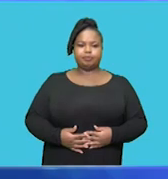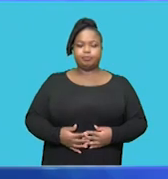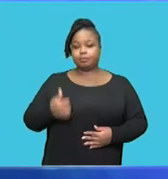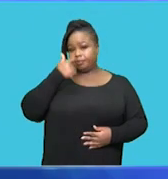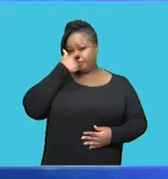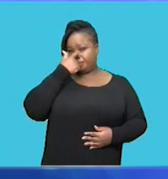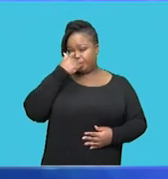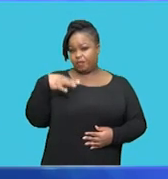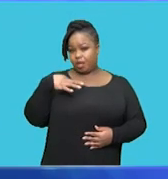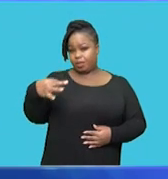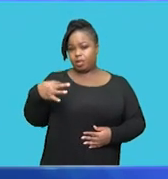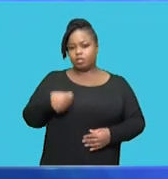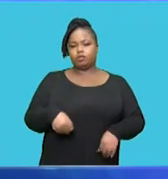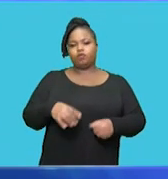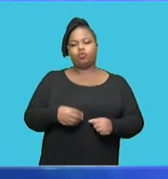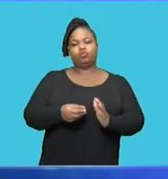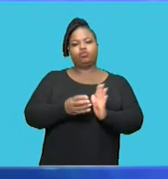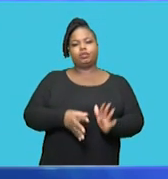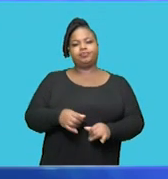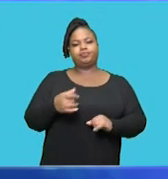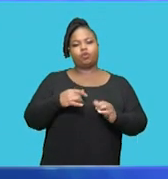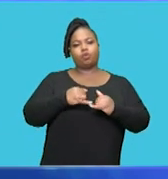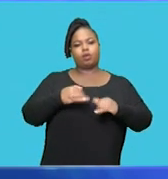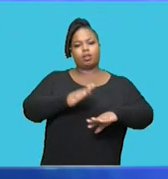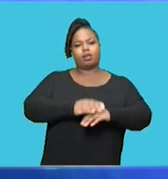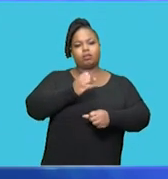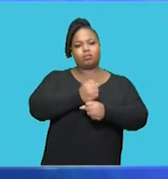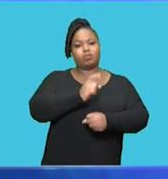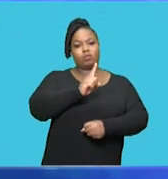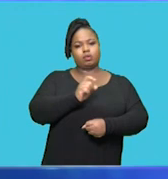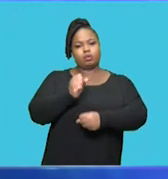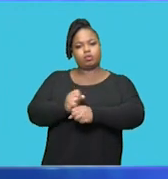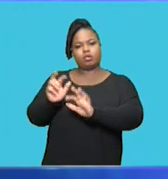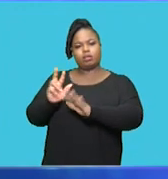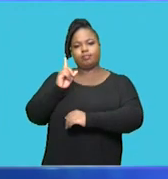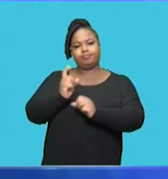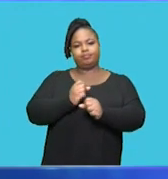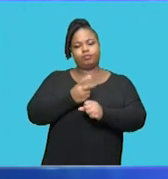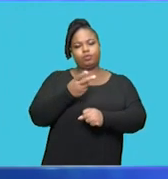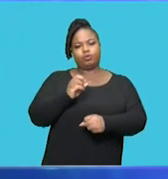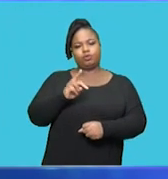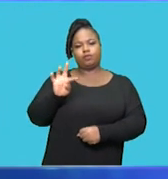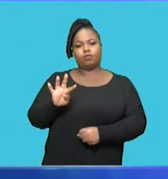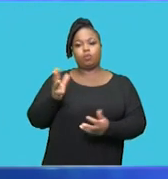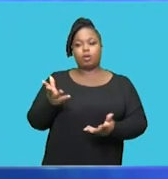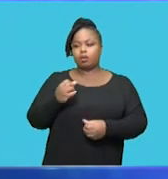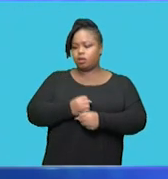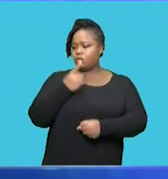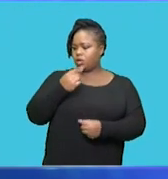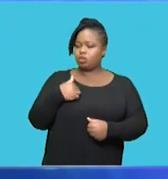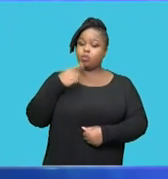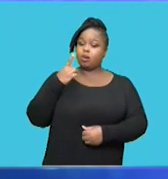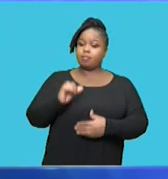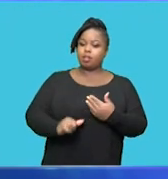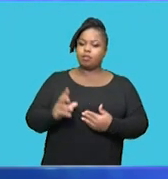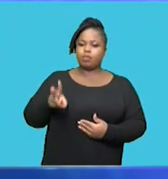Kwa mkiru wakaba fundi nge internet kwa banga lokala nge lespozo Kunyaka ukufunda ka 2024 e khautini liza kutata inyanga